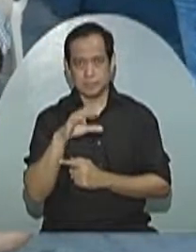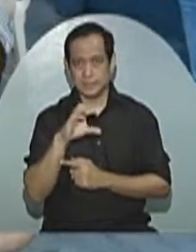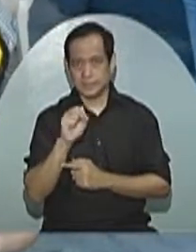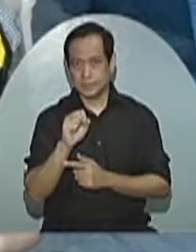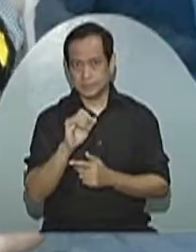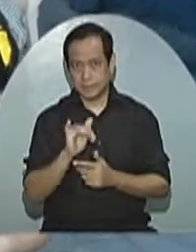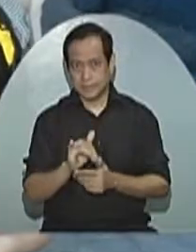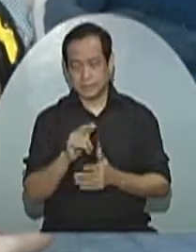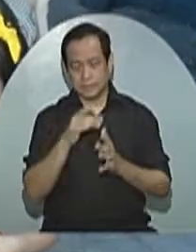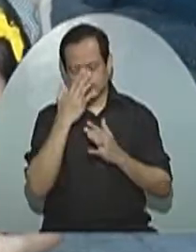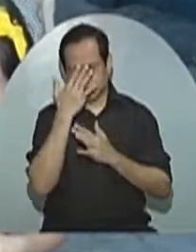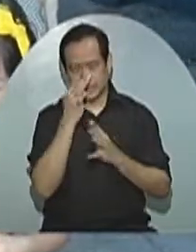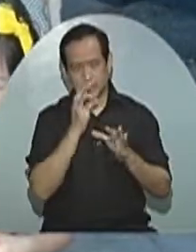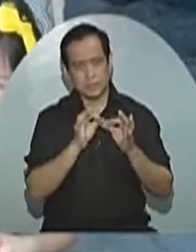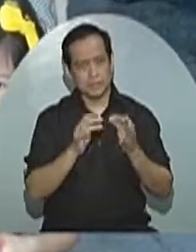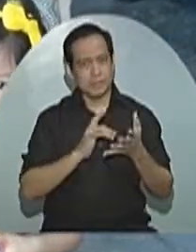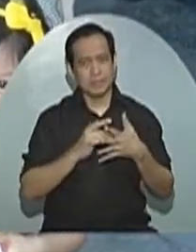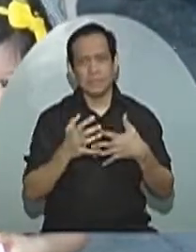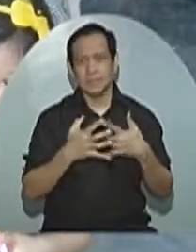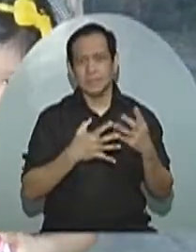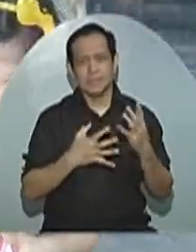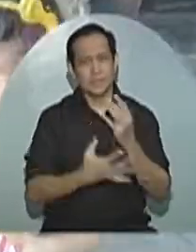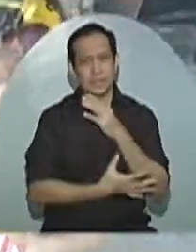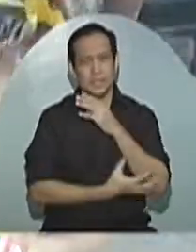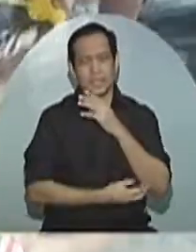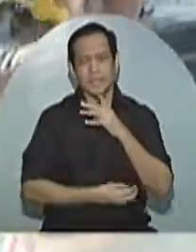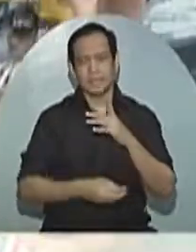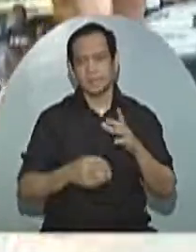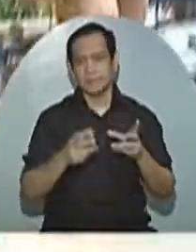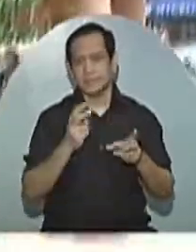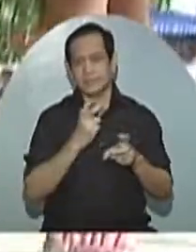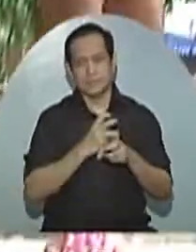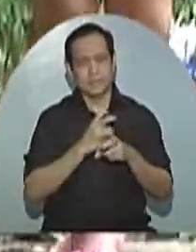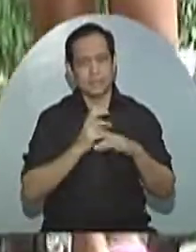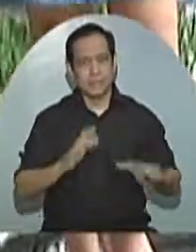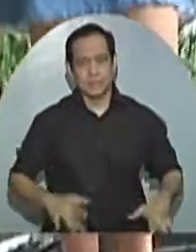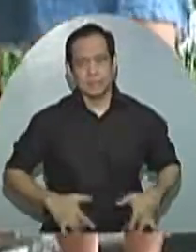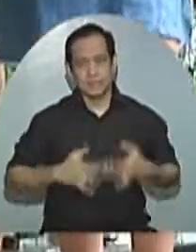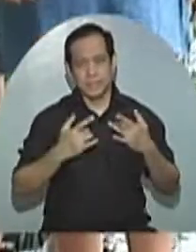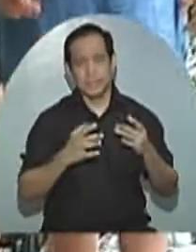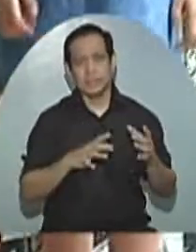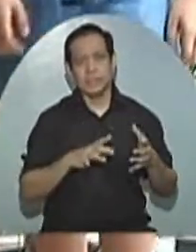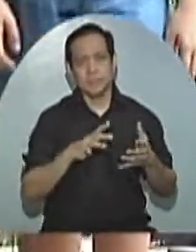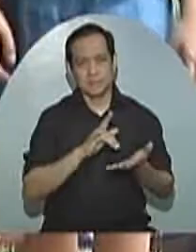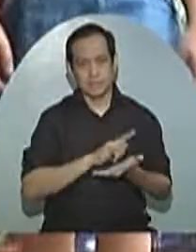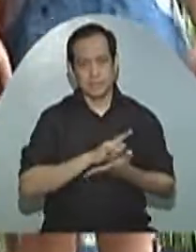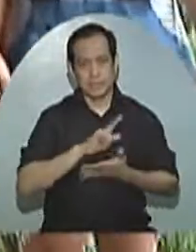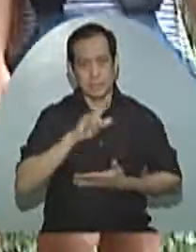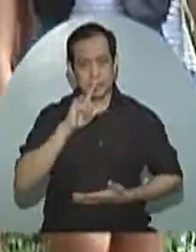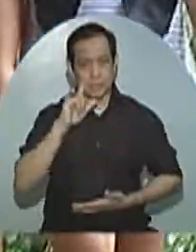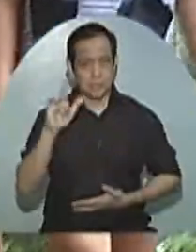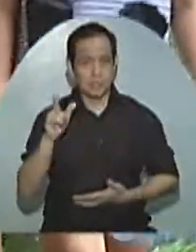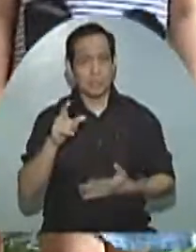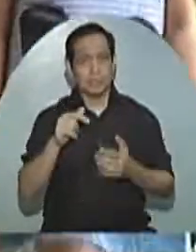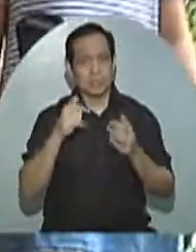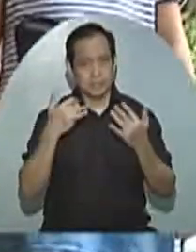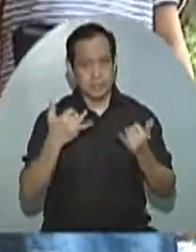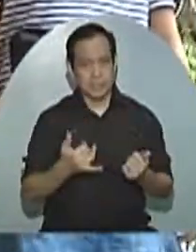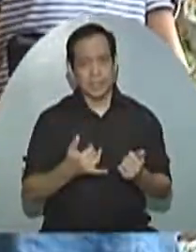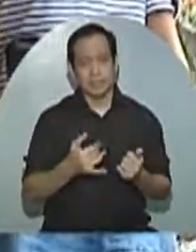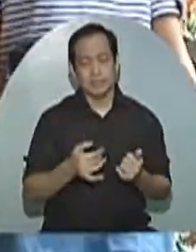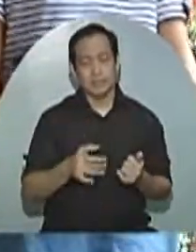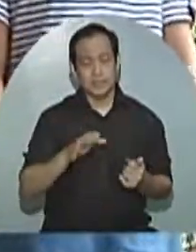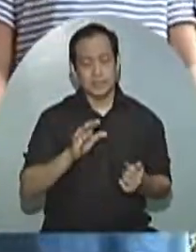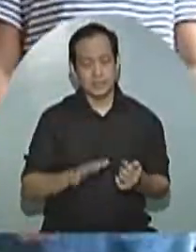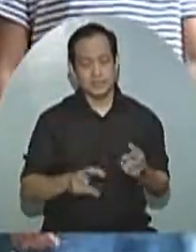sila, napilitan siya mga ibang bansa. Nasa pangangalaga ngayon si Precious ng kanyang lola Angelina